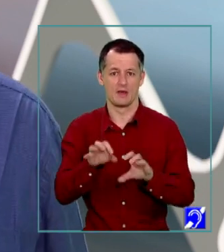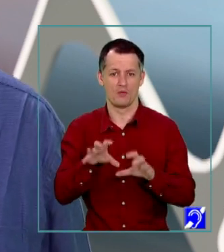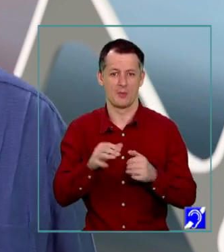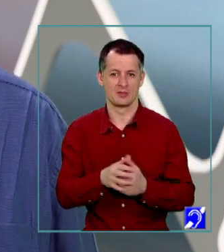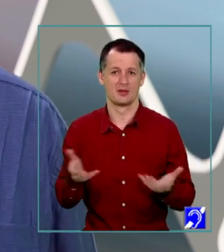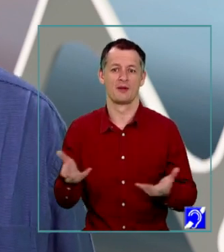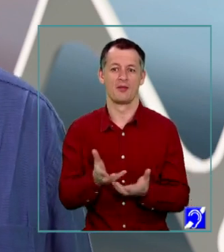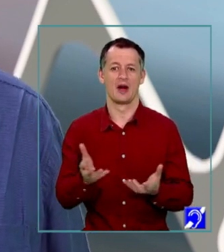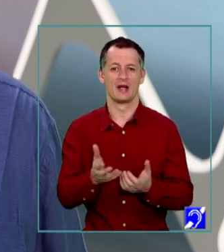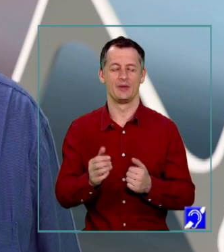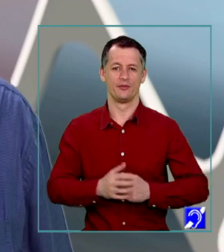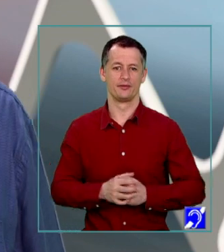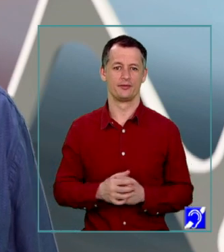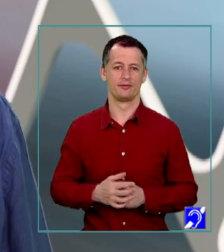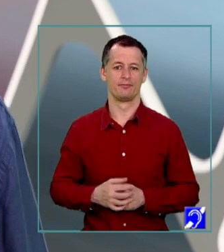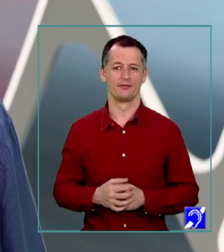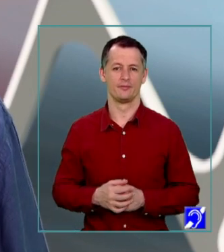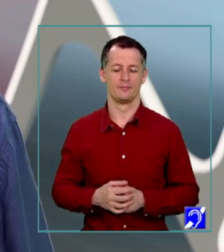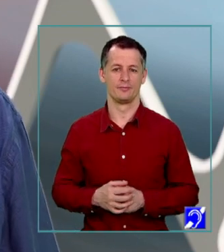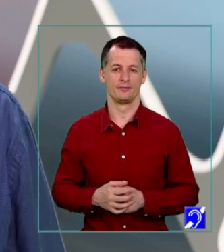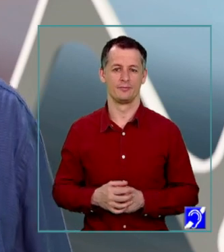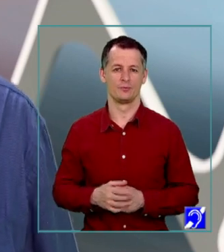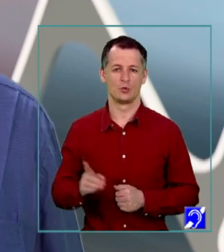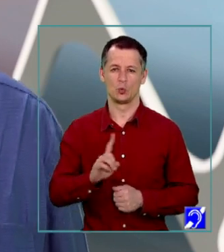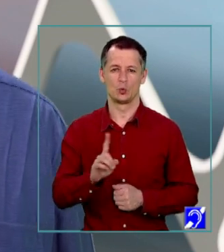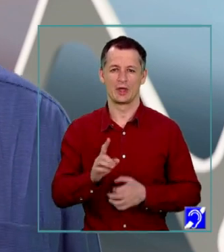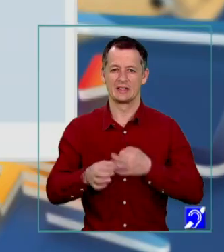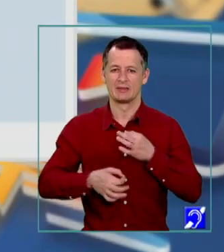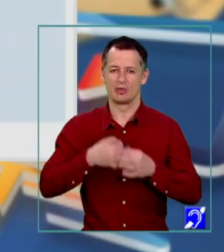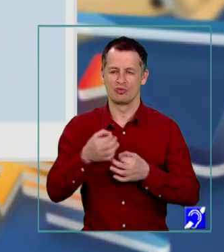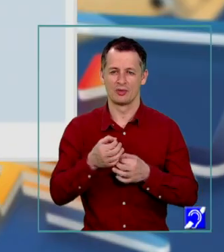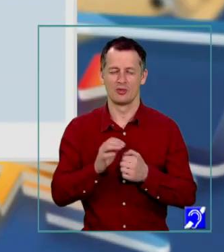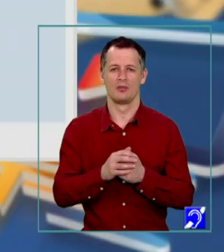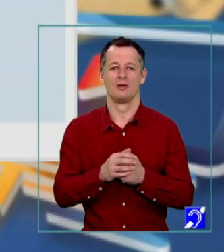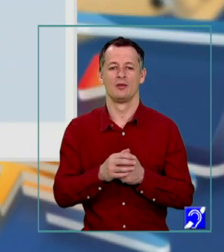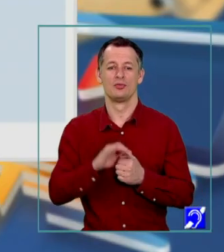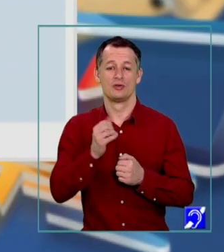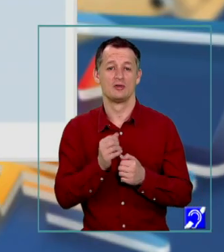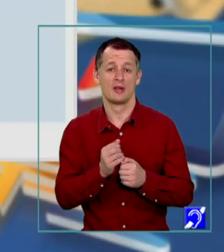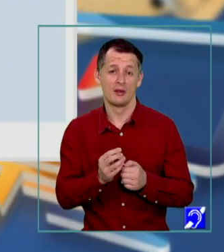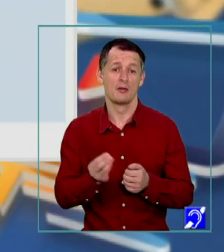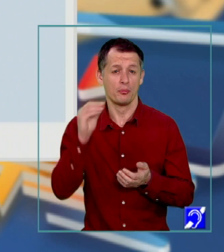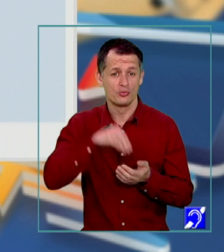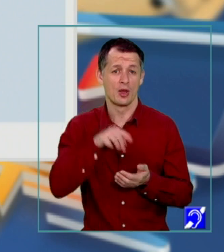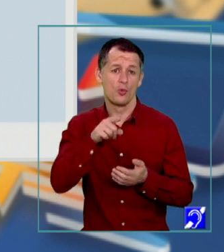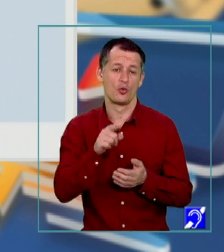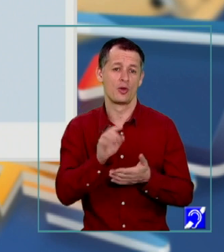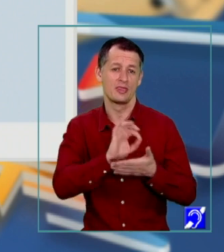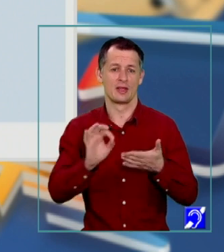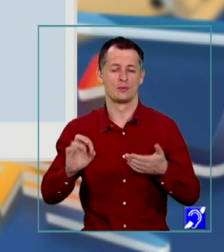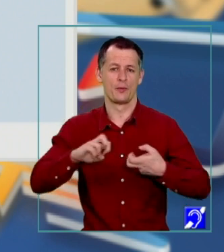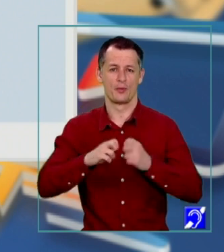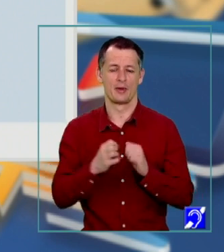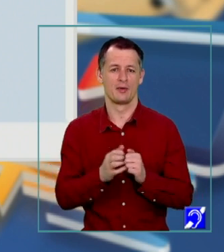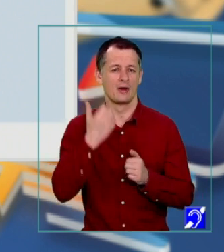care este nu explicită, ci implicită de textul problemei. Aduceți aminte că atunci când am